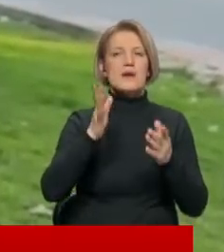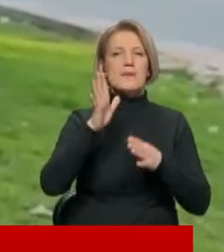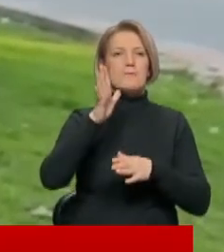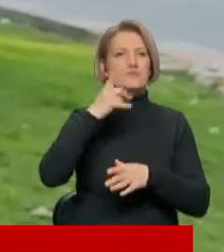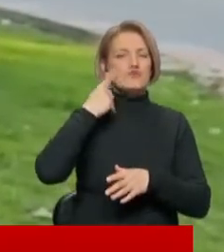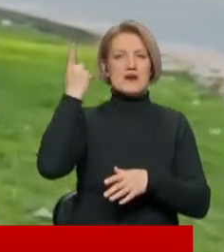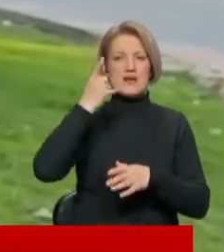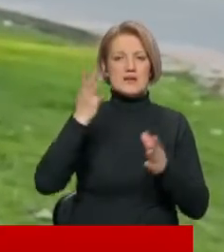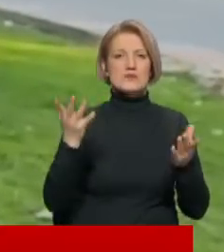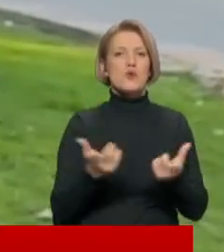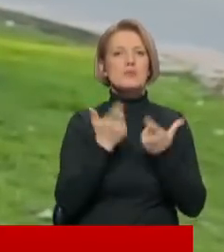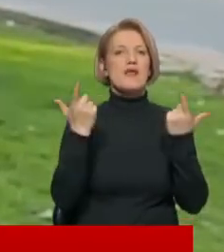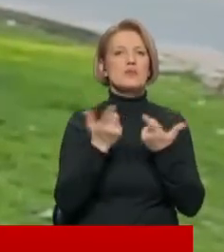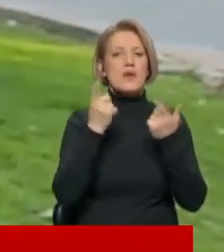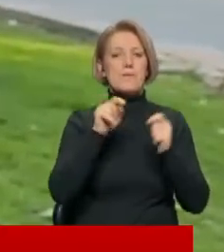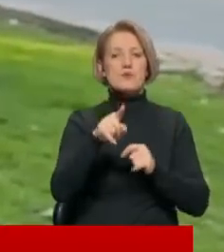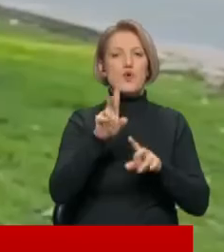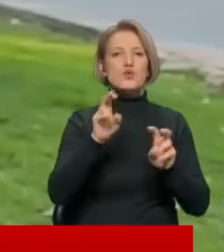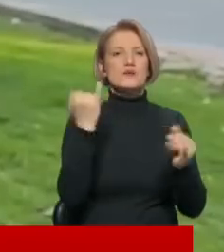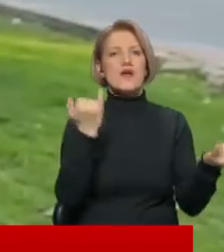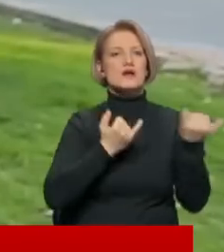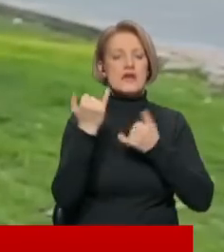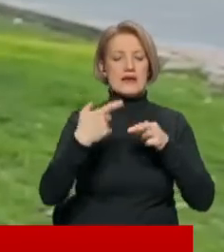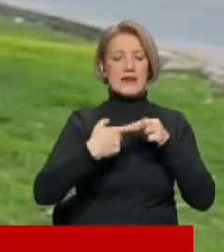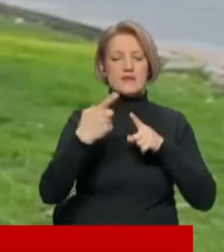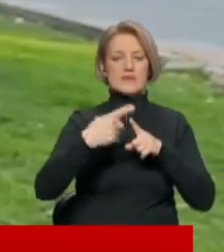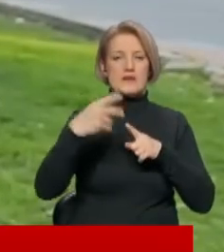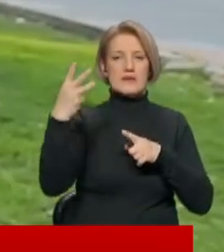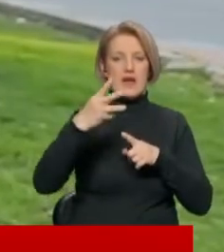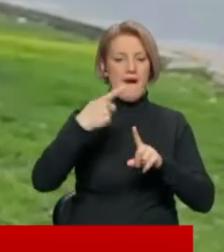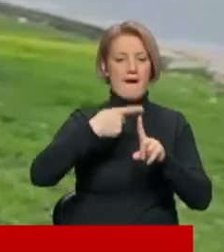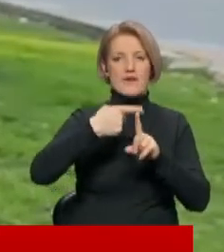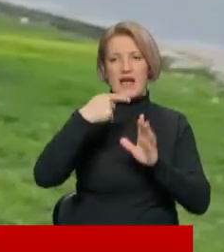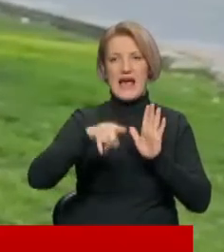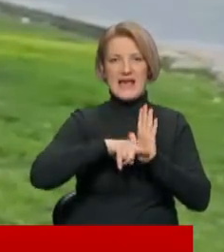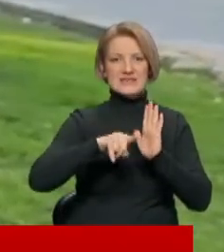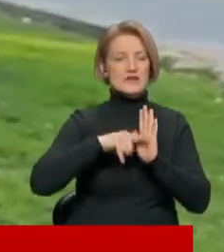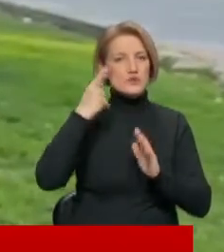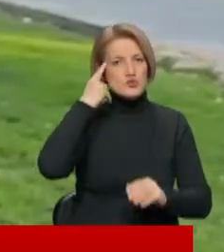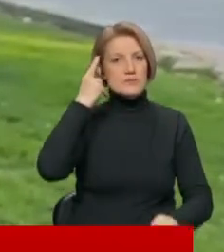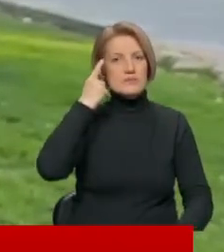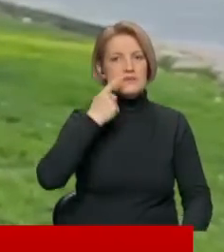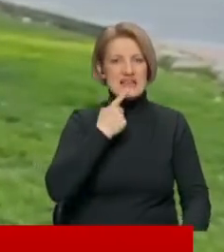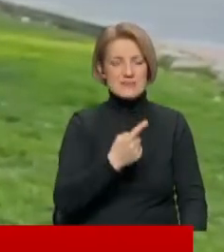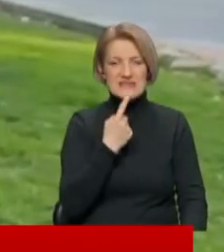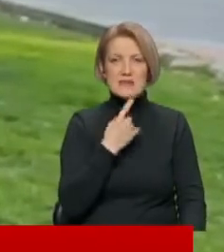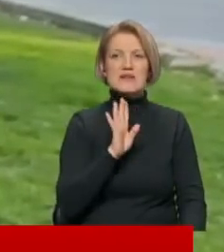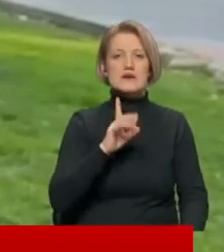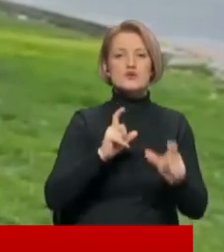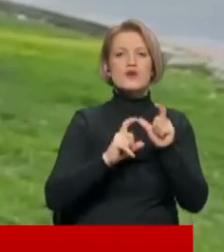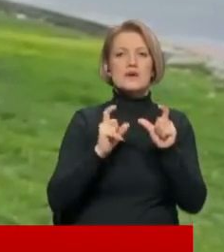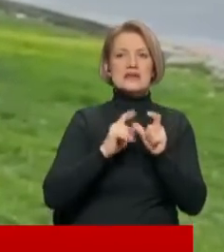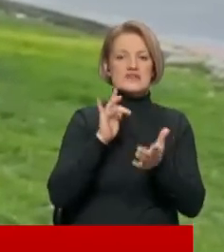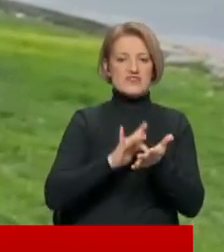hep beraber tartışılmadı mı bu konu Recep Tayyip Erdoğan artışını düşünelim dedi mi demedim mi Süleyman